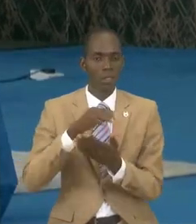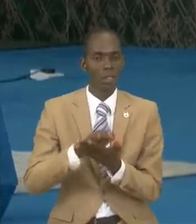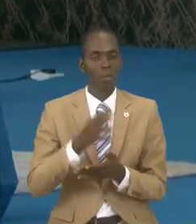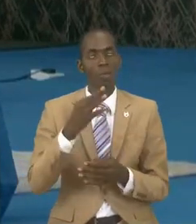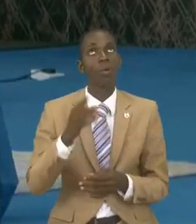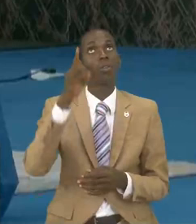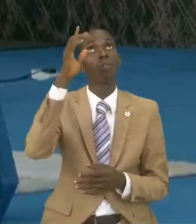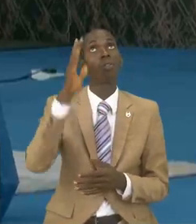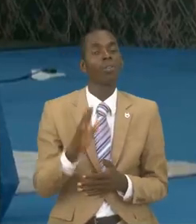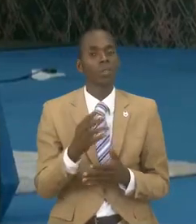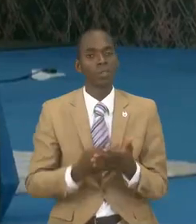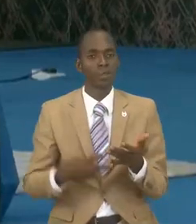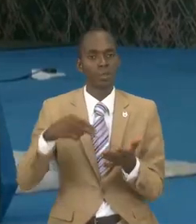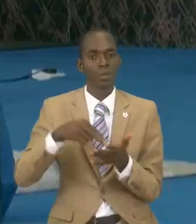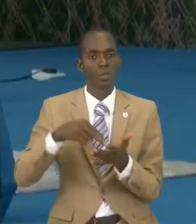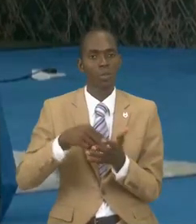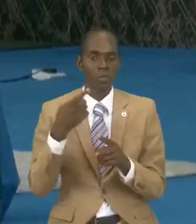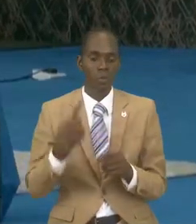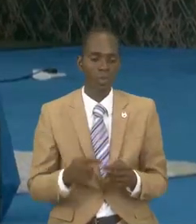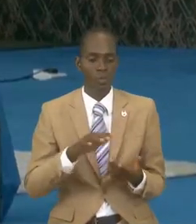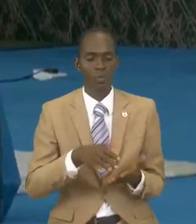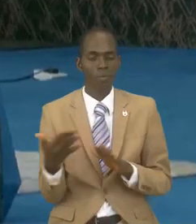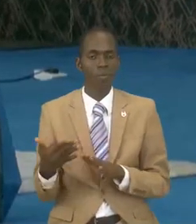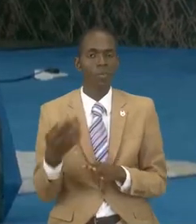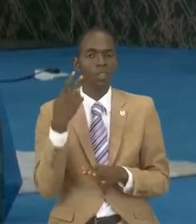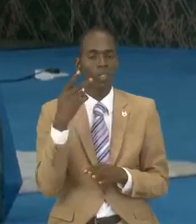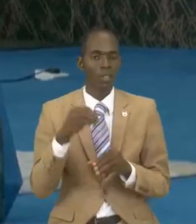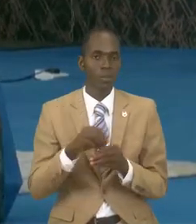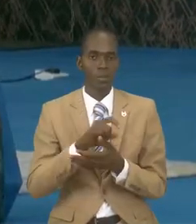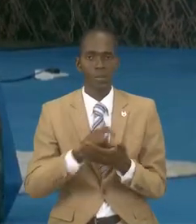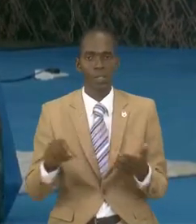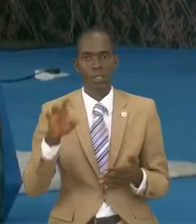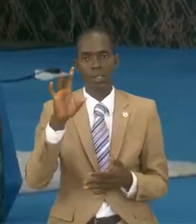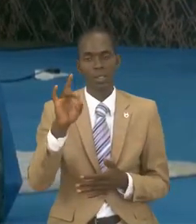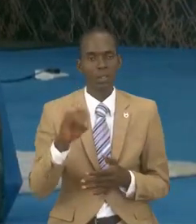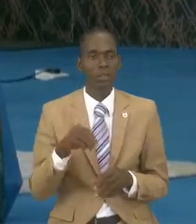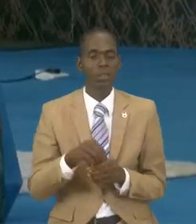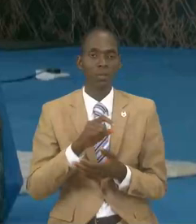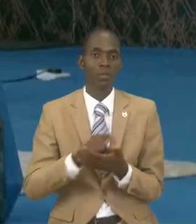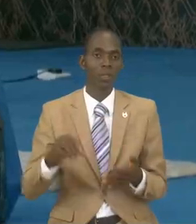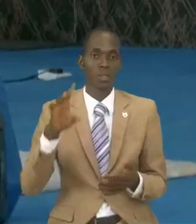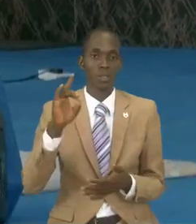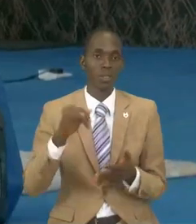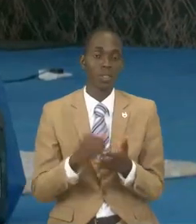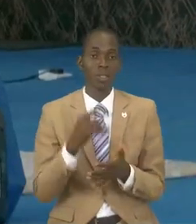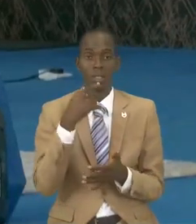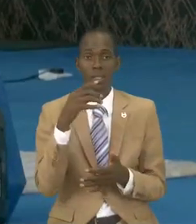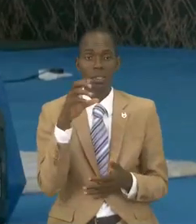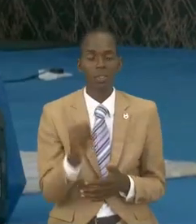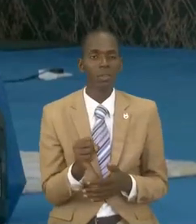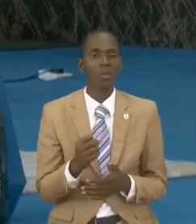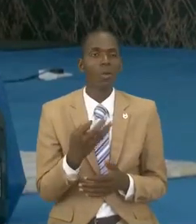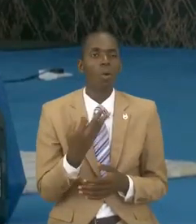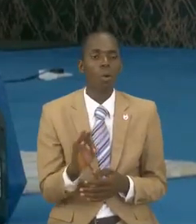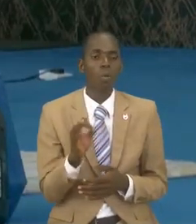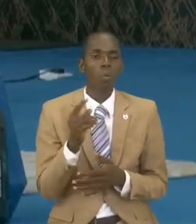Dieu est ressuscité d'entre les morts. Il s'est dit au verset 8. 8 nous dit,